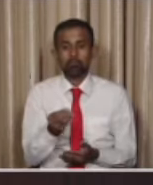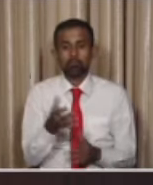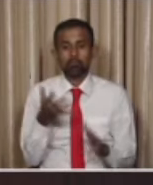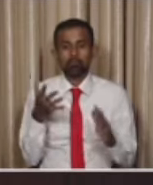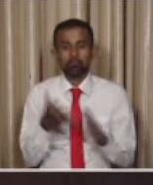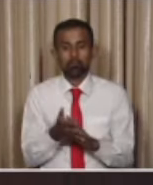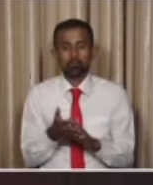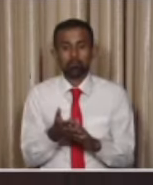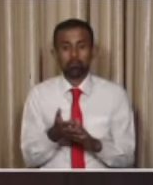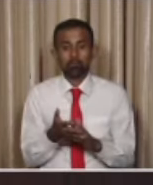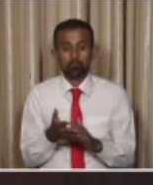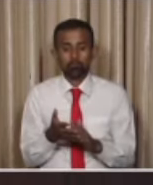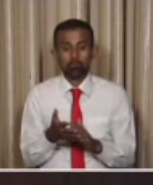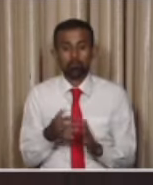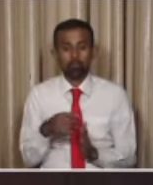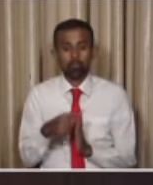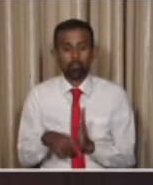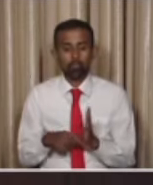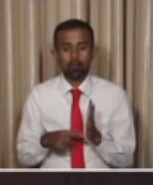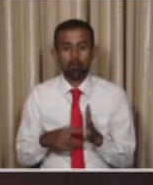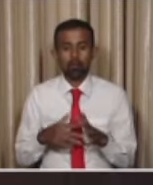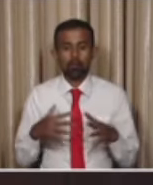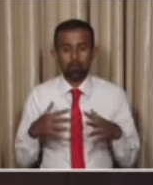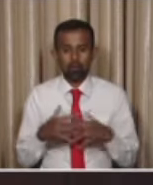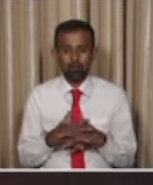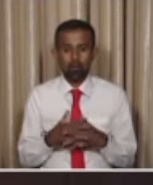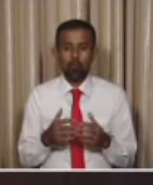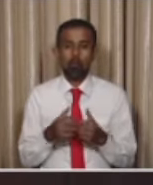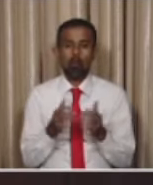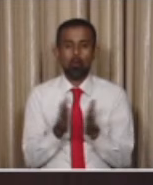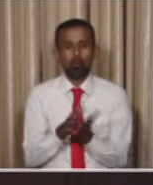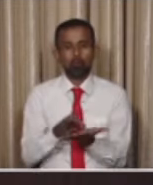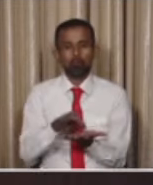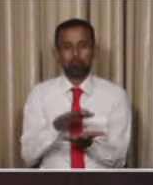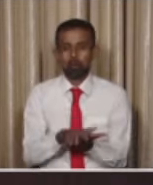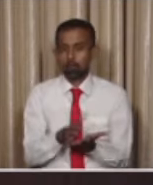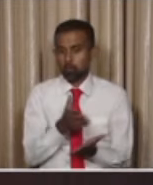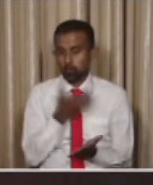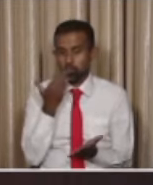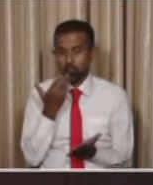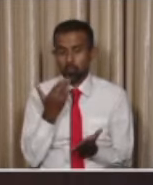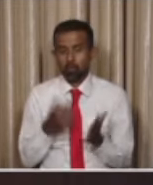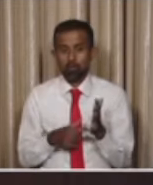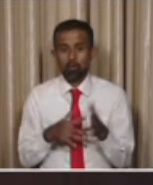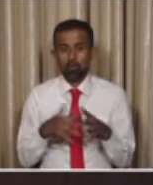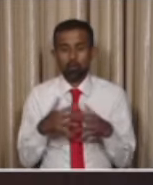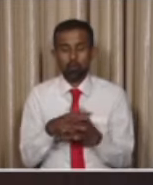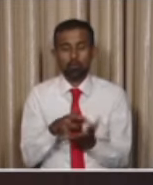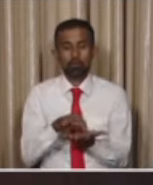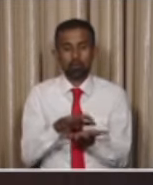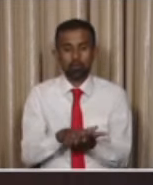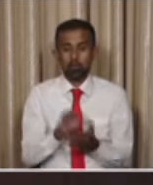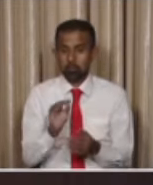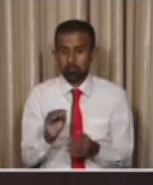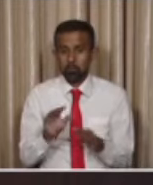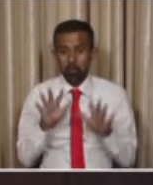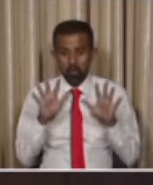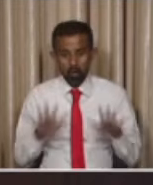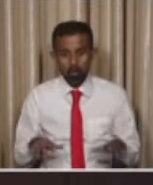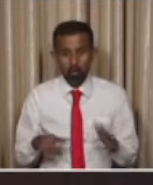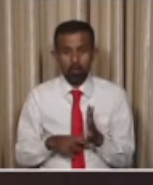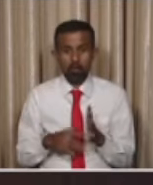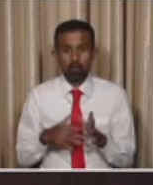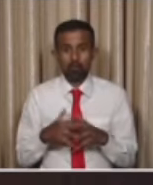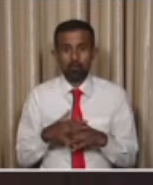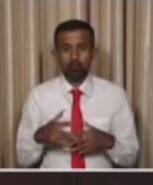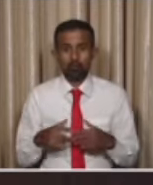berdikaru bawat patten, insa merate niiti, awon taran sammata keranda bulu, hebei, niiti kocer sammata kerat, awasan niiti kriyat makaran ni, utapi